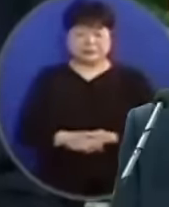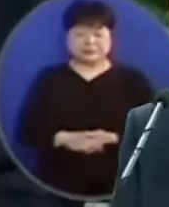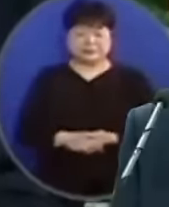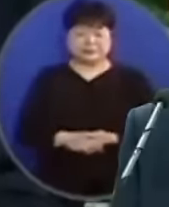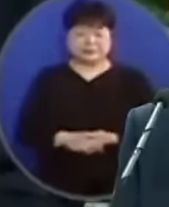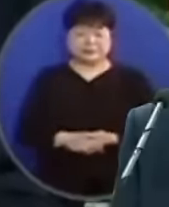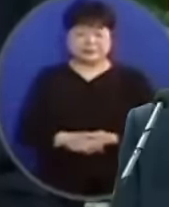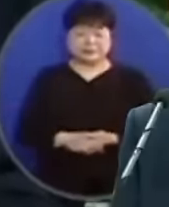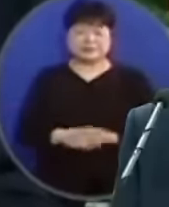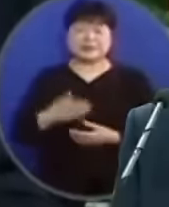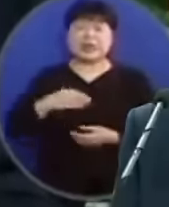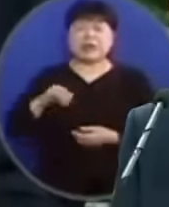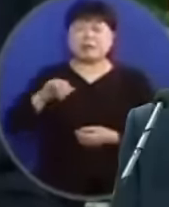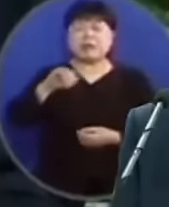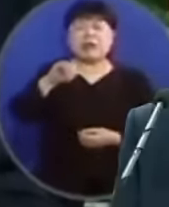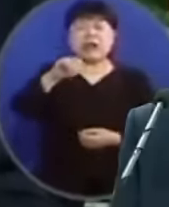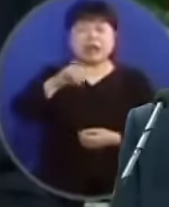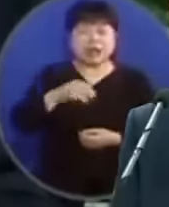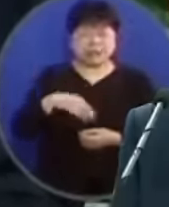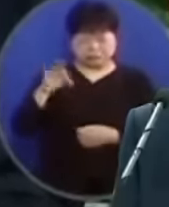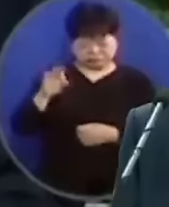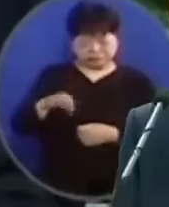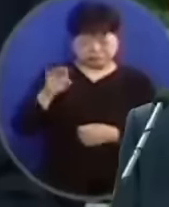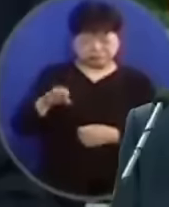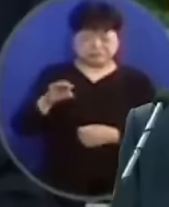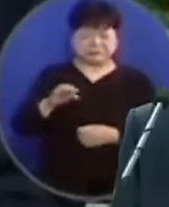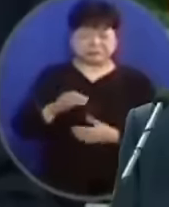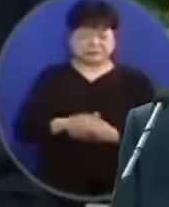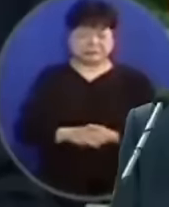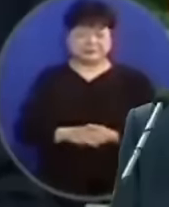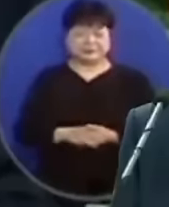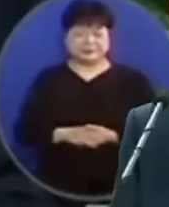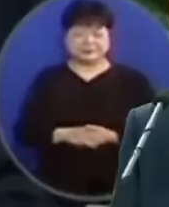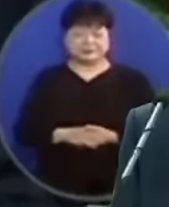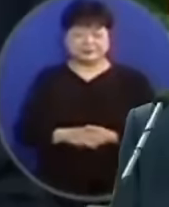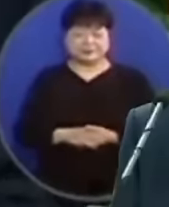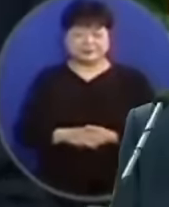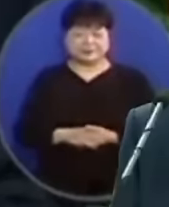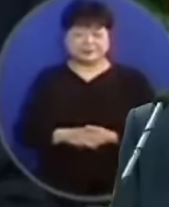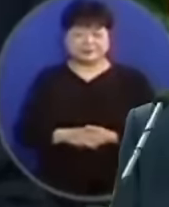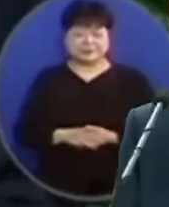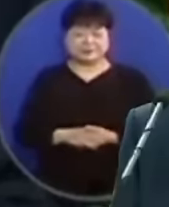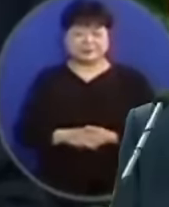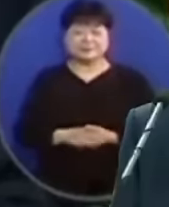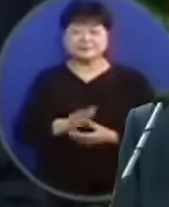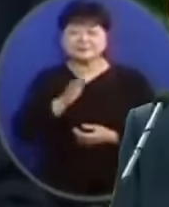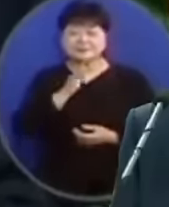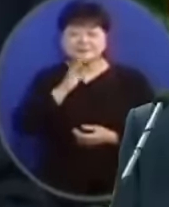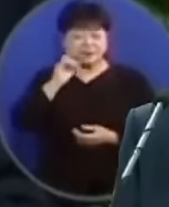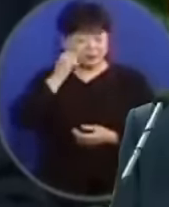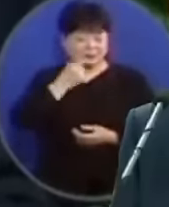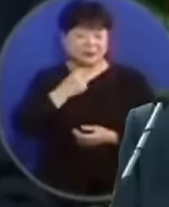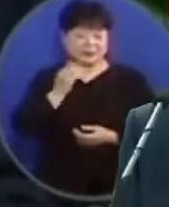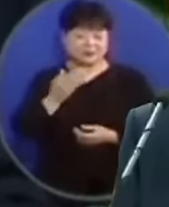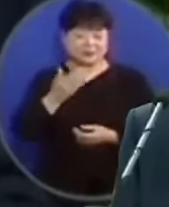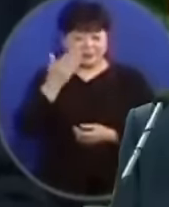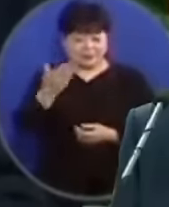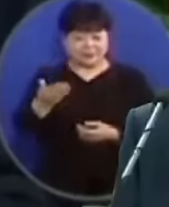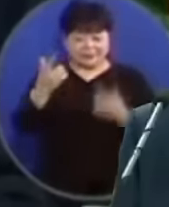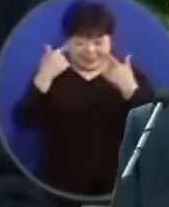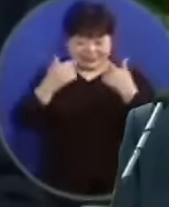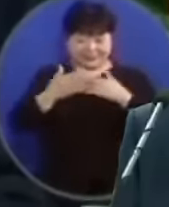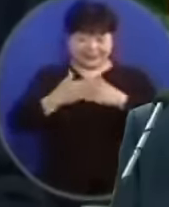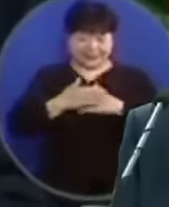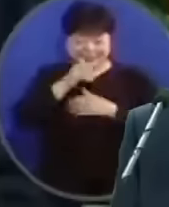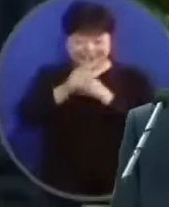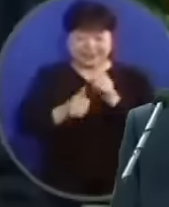비인간적으로 행하는 것도 벌레니까 벌레가 벌레같이 살지 무엇 사람같이 살겠나 이렇게 되면 고약하지 않습니까? 여러분은 언제나